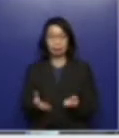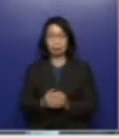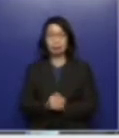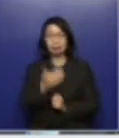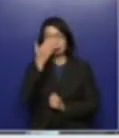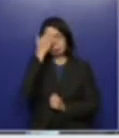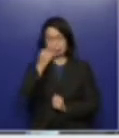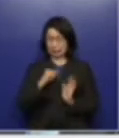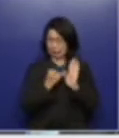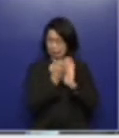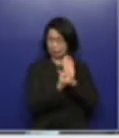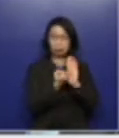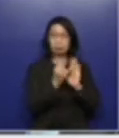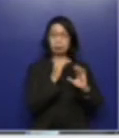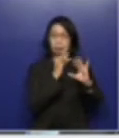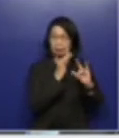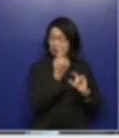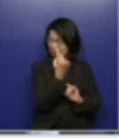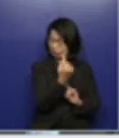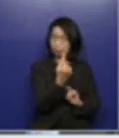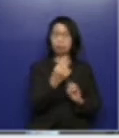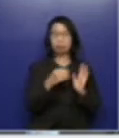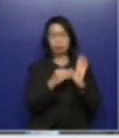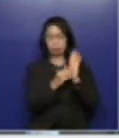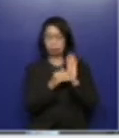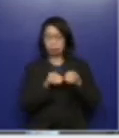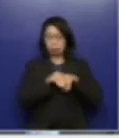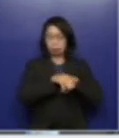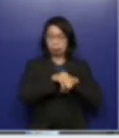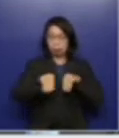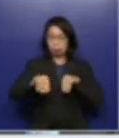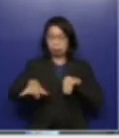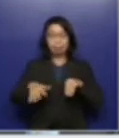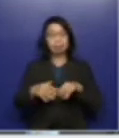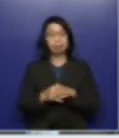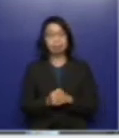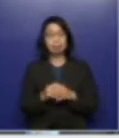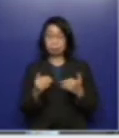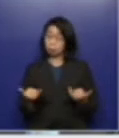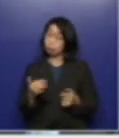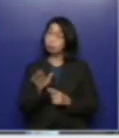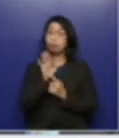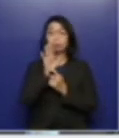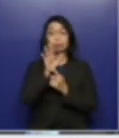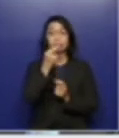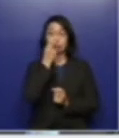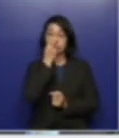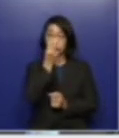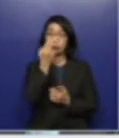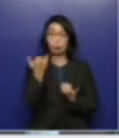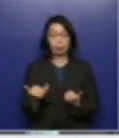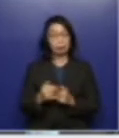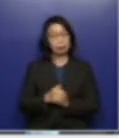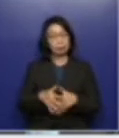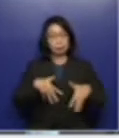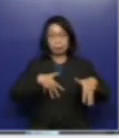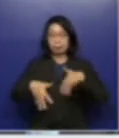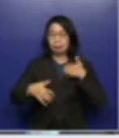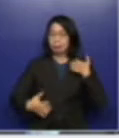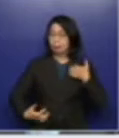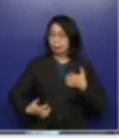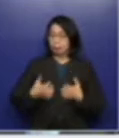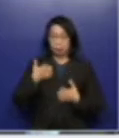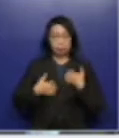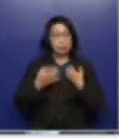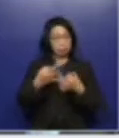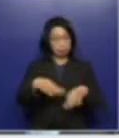จังหวัดหรือส่วนขยายเท่านั้นเองแต่เท่าที่ดูแล้วเนี่ยกระแสสังคมถือว่าเป็นเรื่องที่มีความ